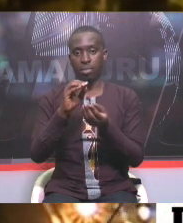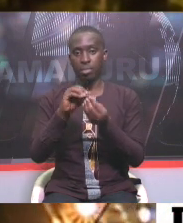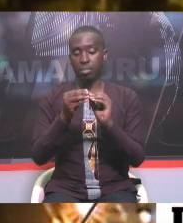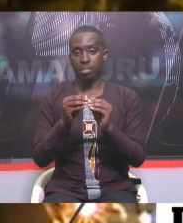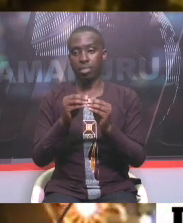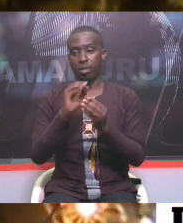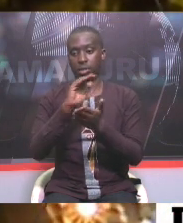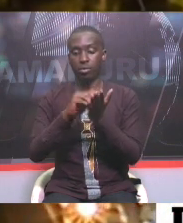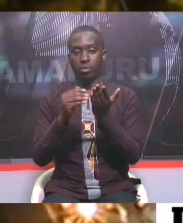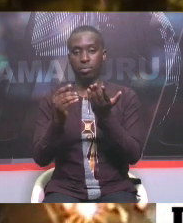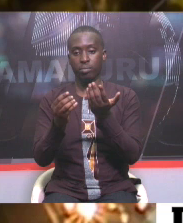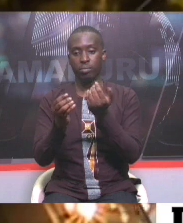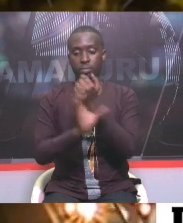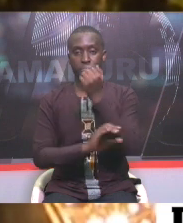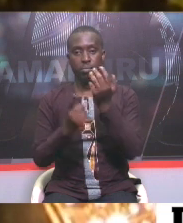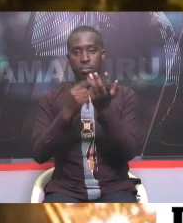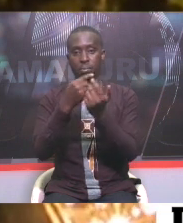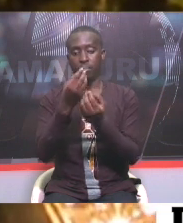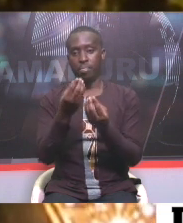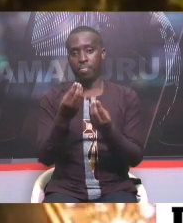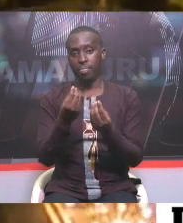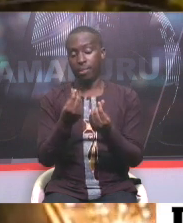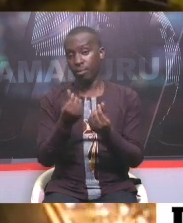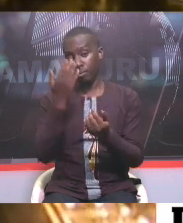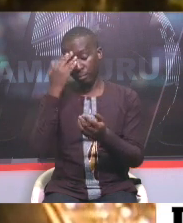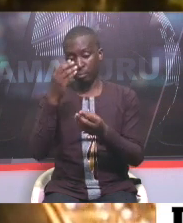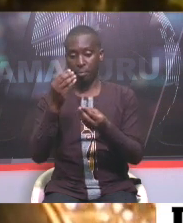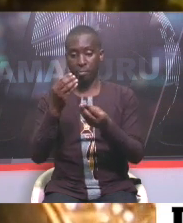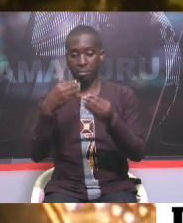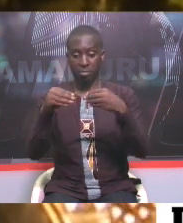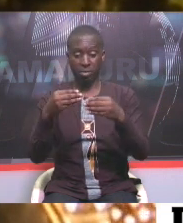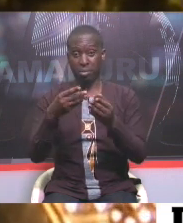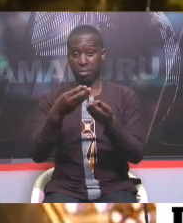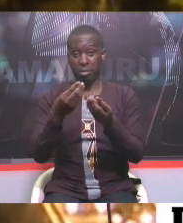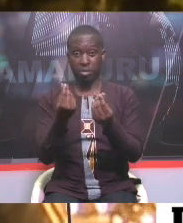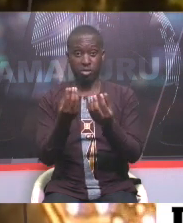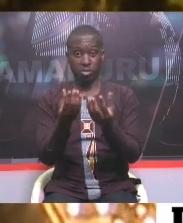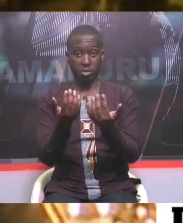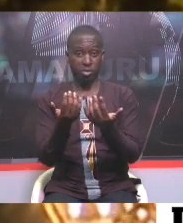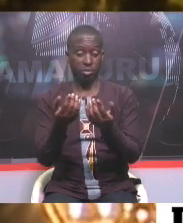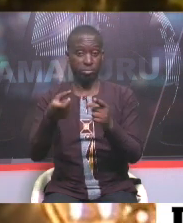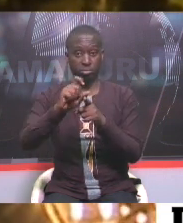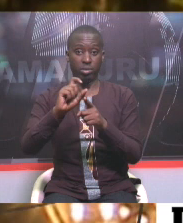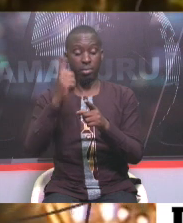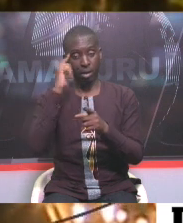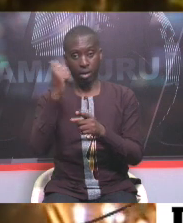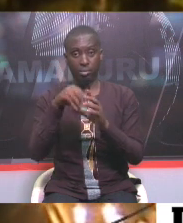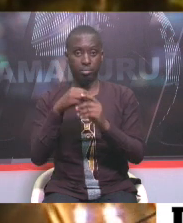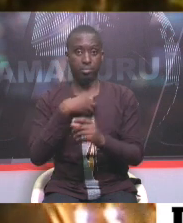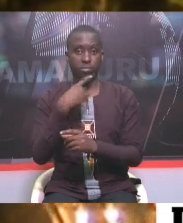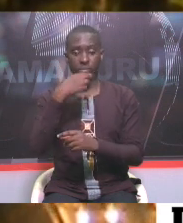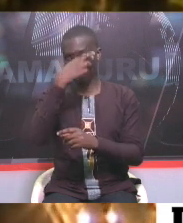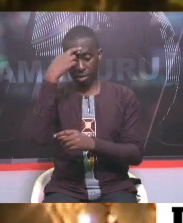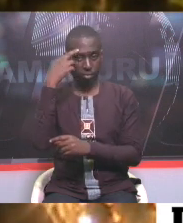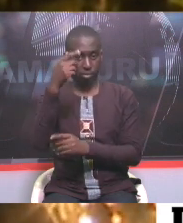cy'ibarurishamibare igaragaza ko ntacyo byafashije kuko ngo ibiciro byarushijeho kuzamuka abahanga mu bukungu bavuga ko ibyo biterwa n'uko